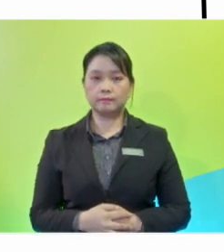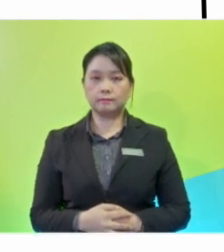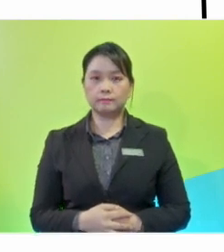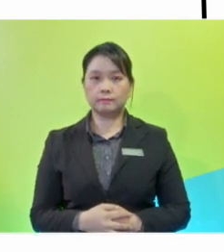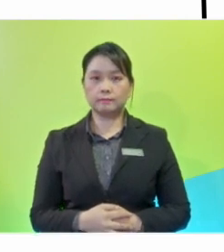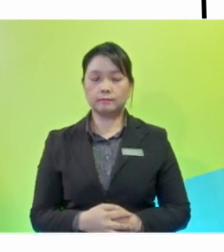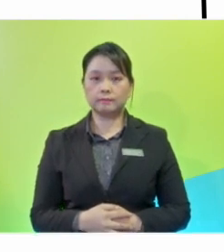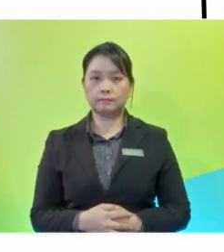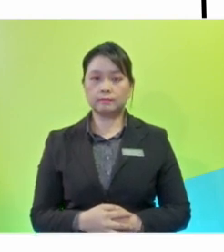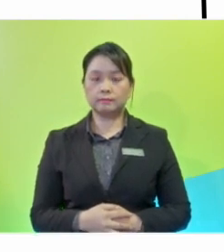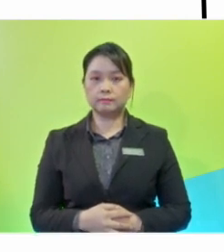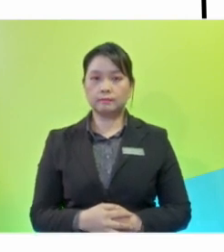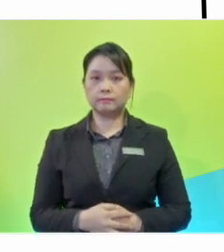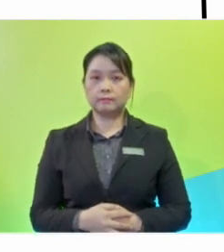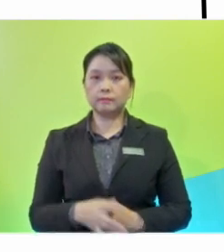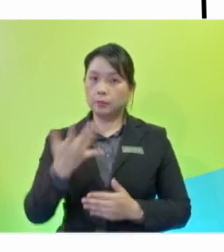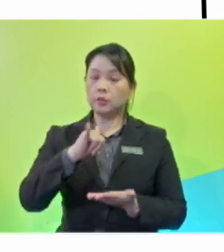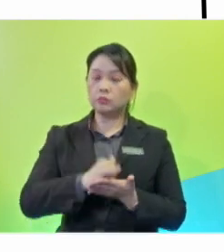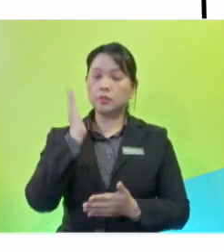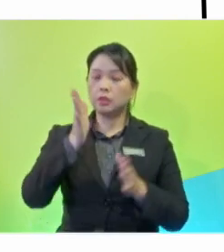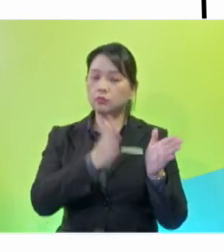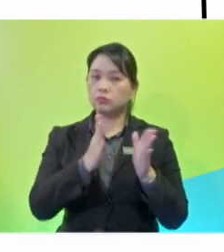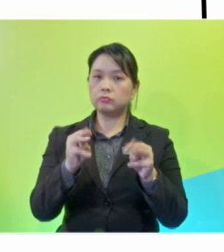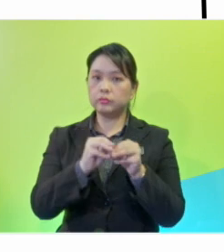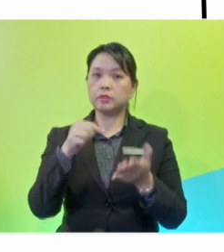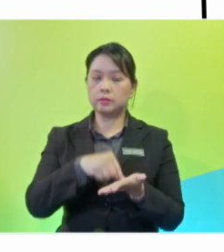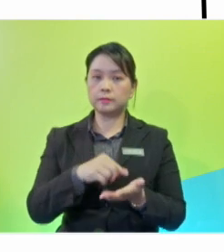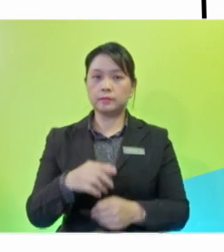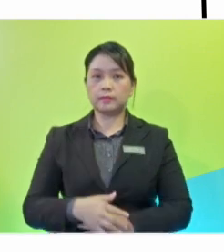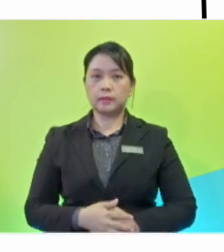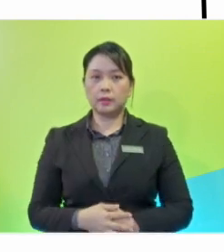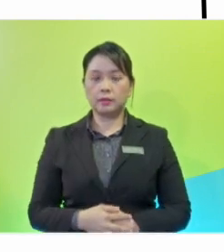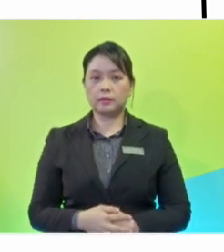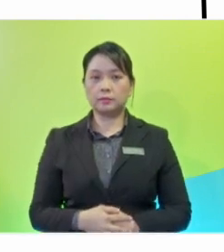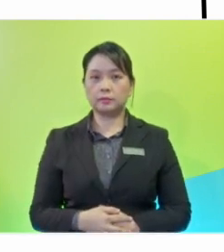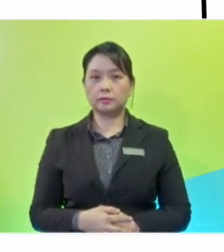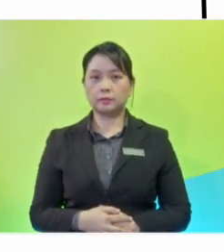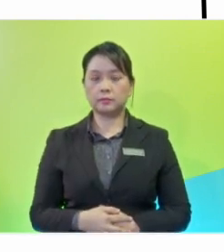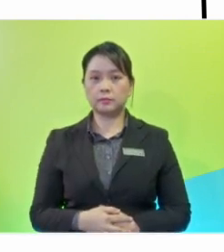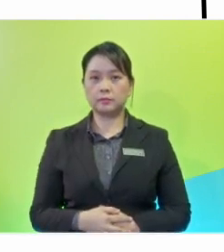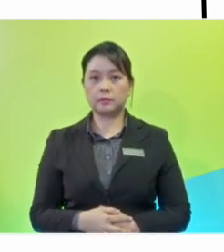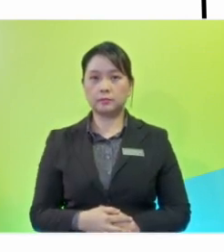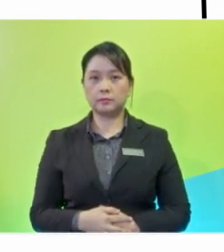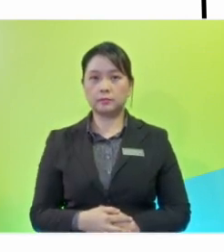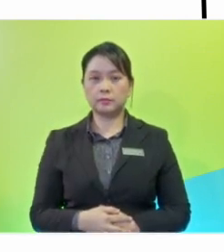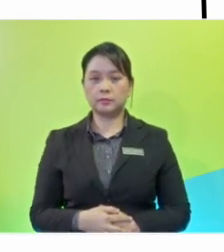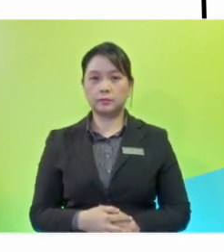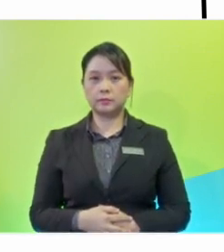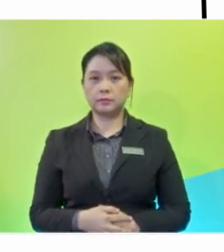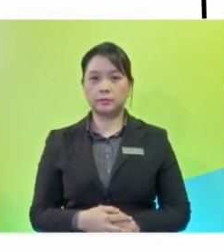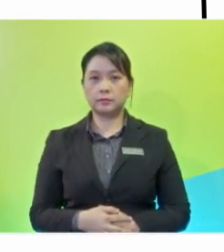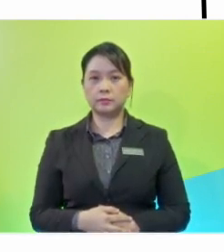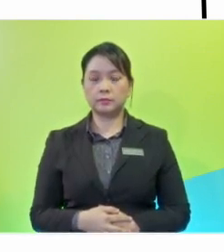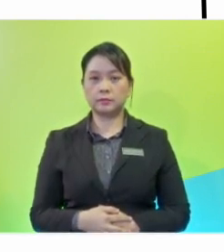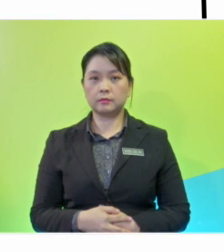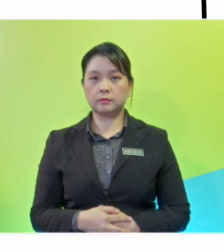kemudian dia akan susu beginilah 7 tambah 14 dan -6 + 7 deret